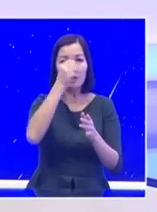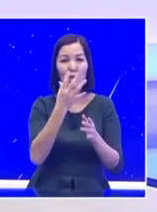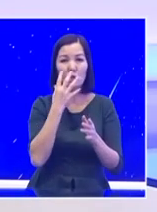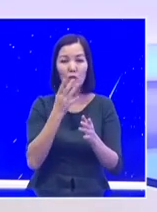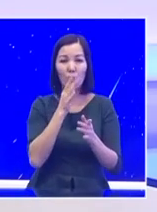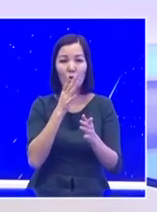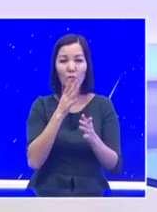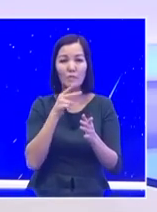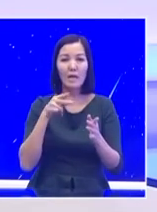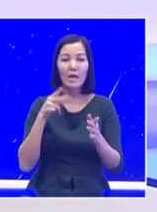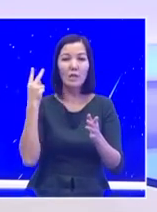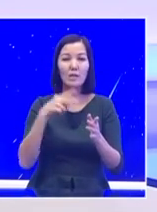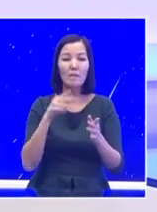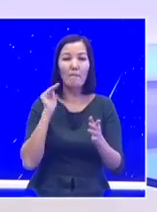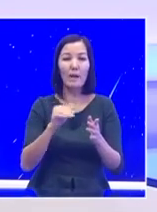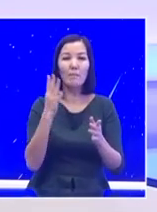от жылыту маусымында